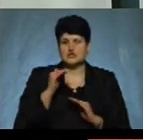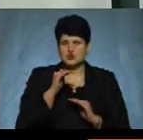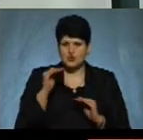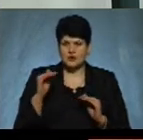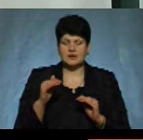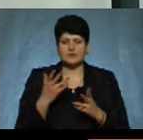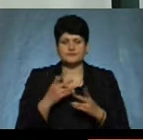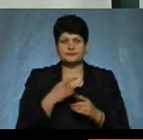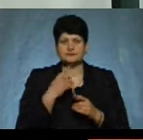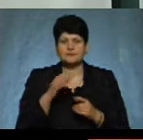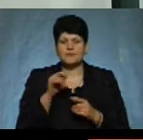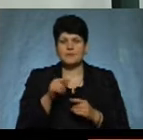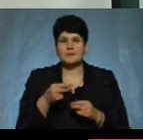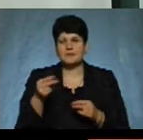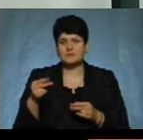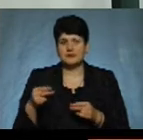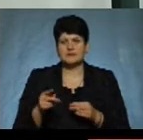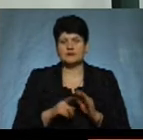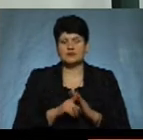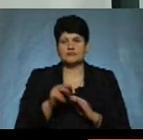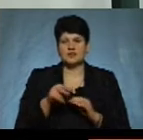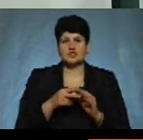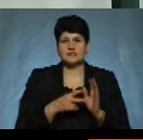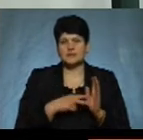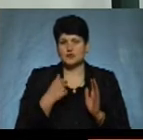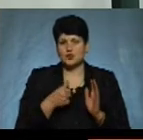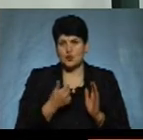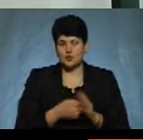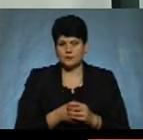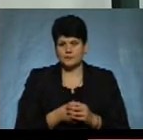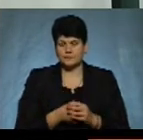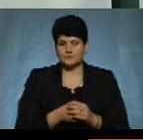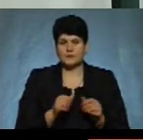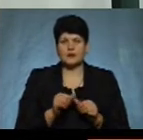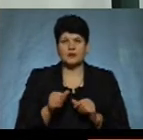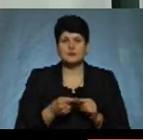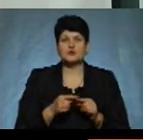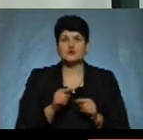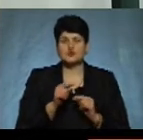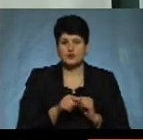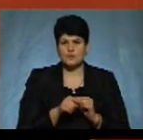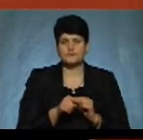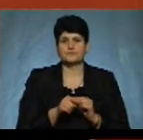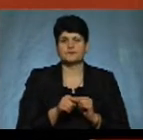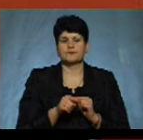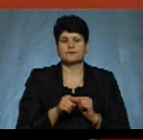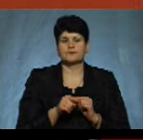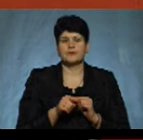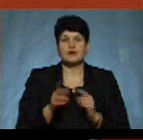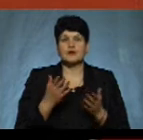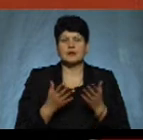почали підписувати навіть не з початку 2018 року. Крім цього, якщо десь